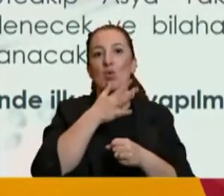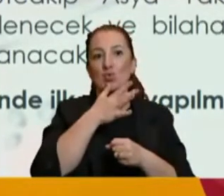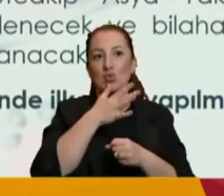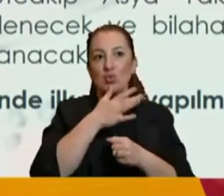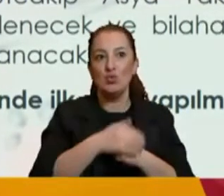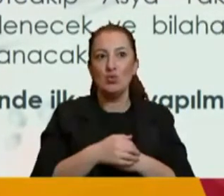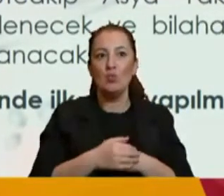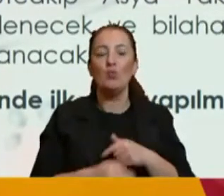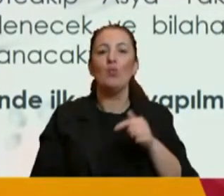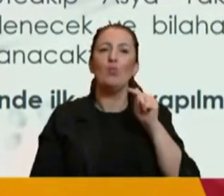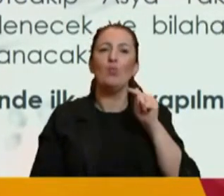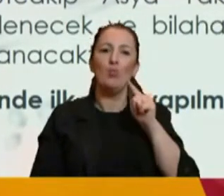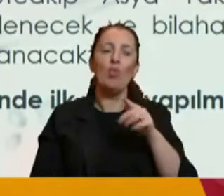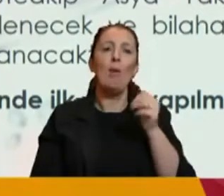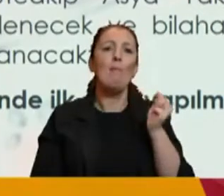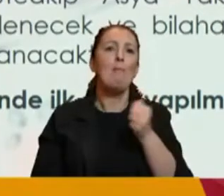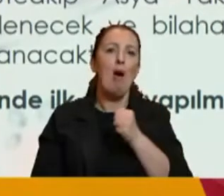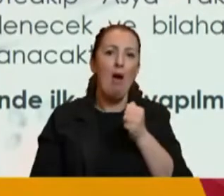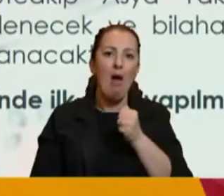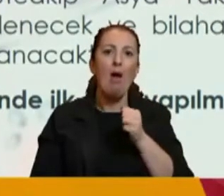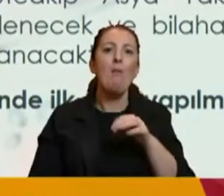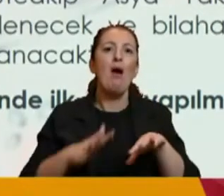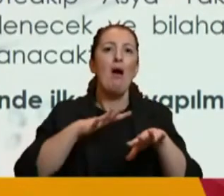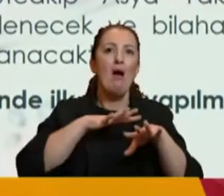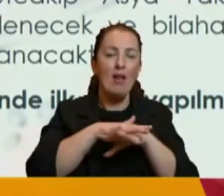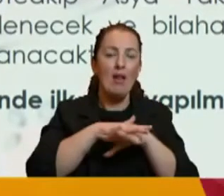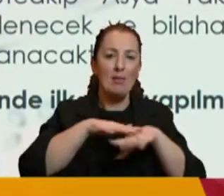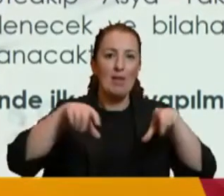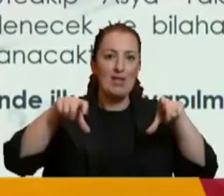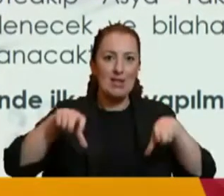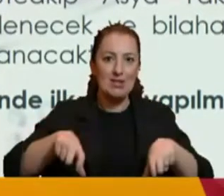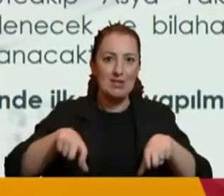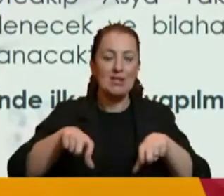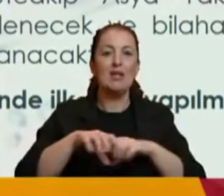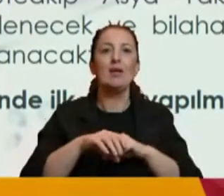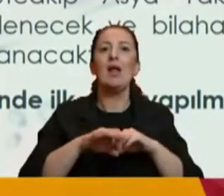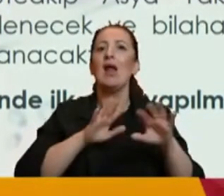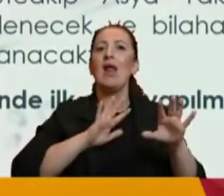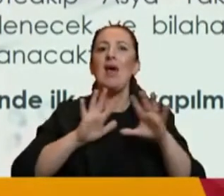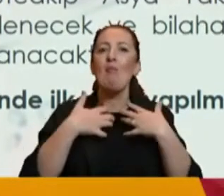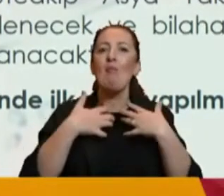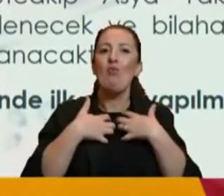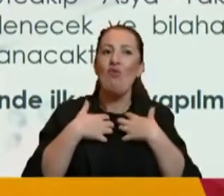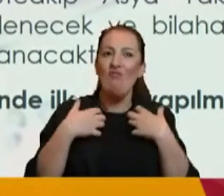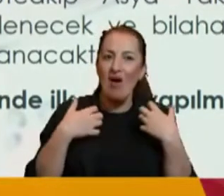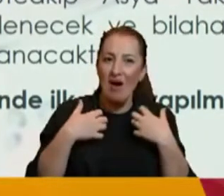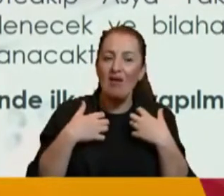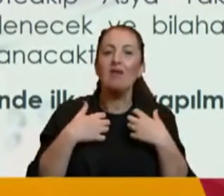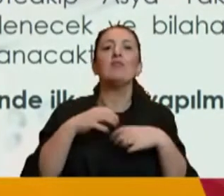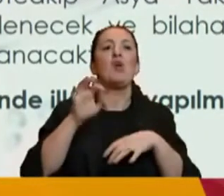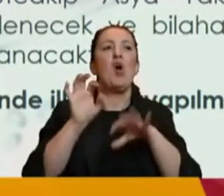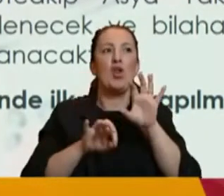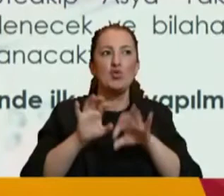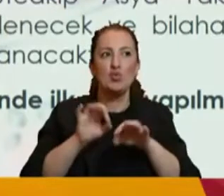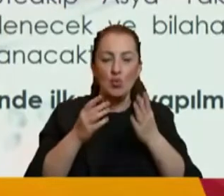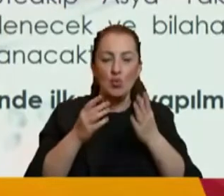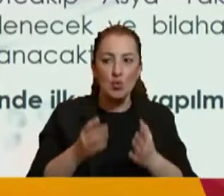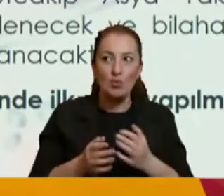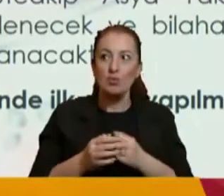bununla beraber arıtma tesislerinin deprem güvenliğini araştırıyoruz